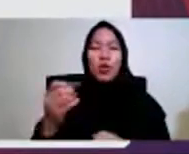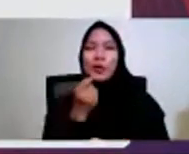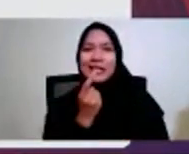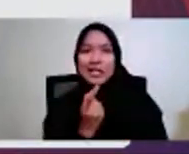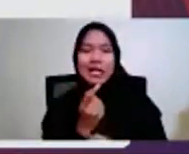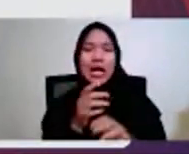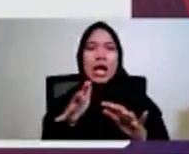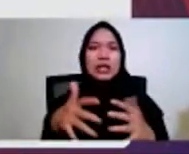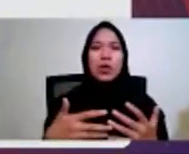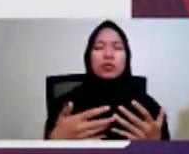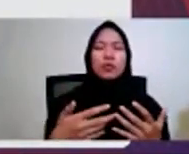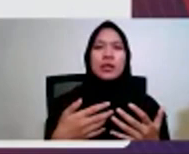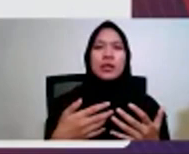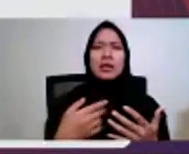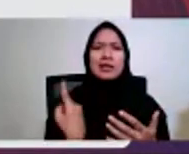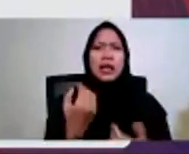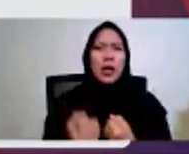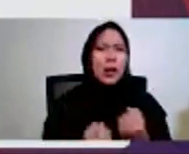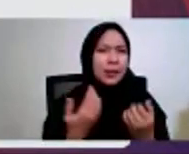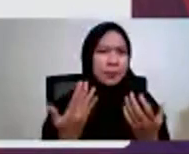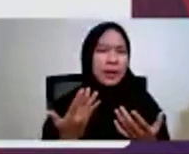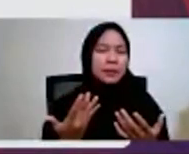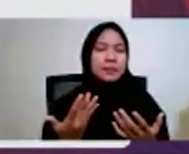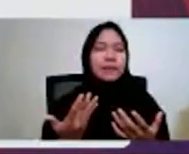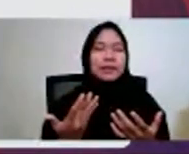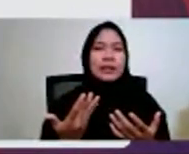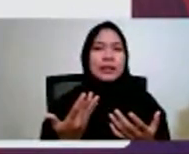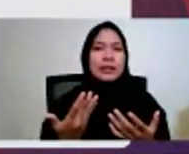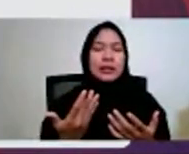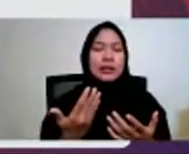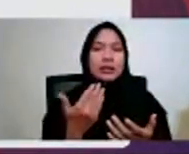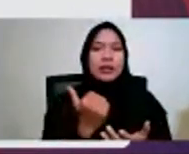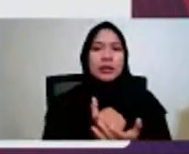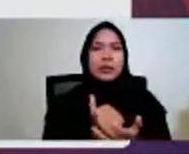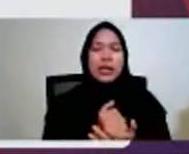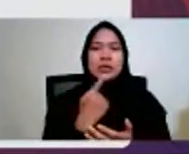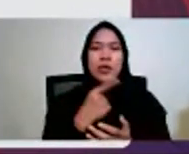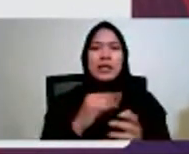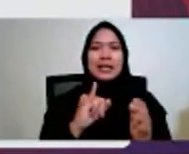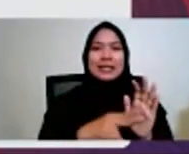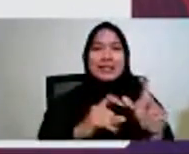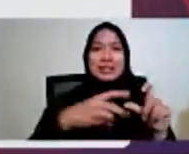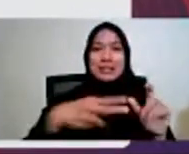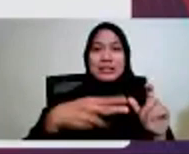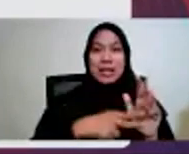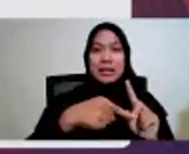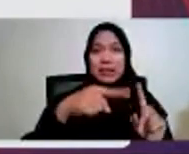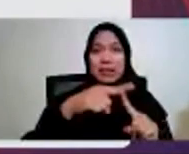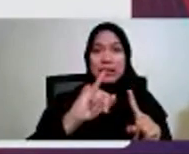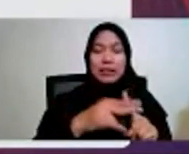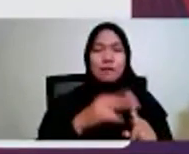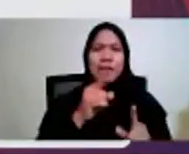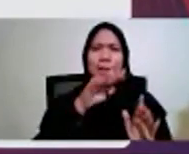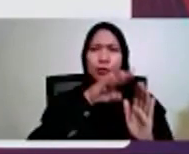juga yang kita juga lakukan adalah ton sajadah insentif dari dengan penurunan BBM